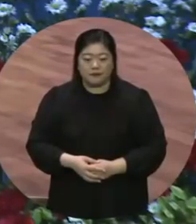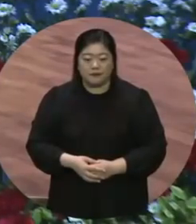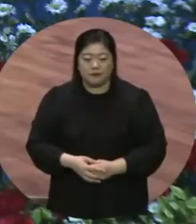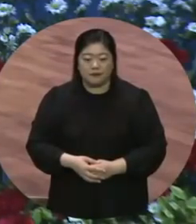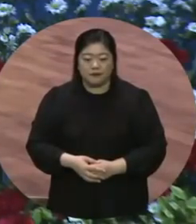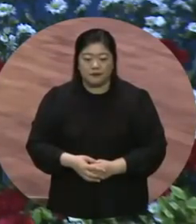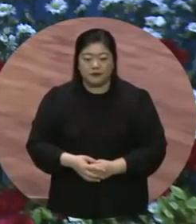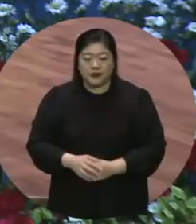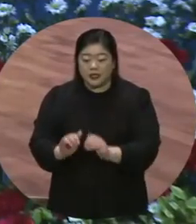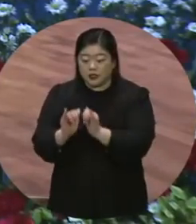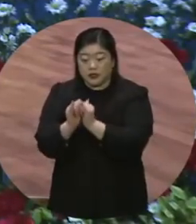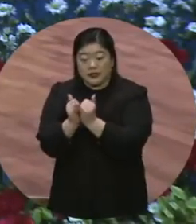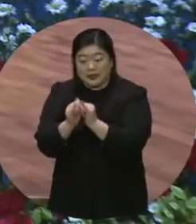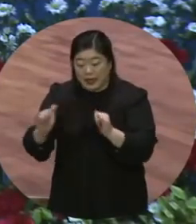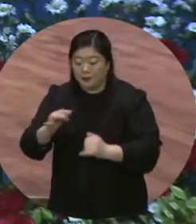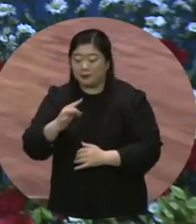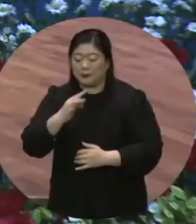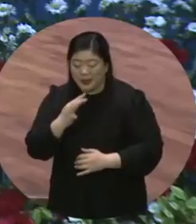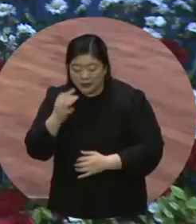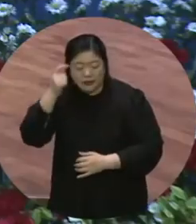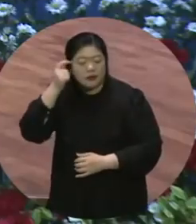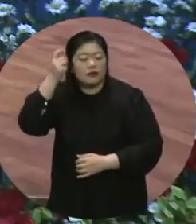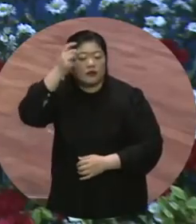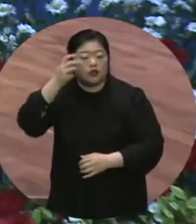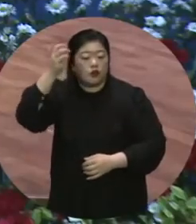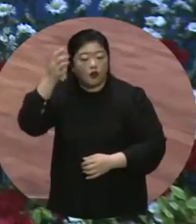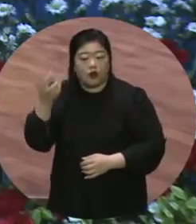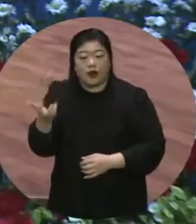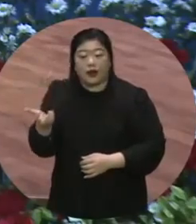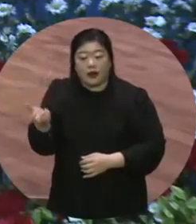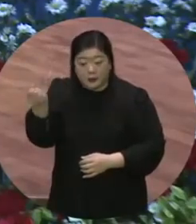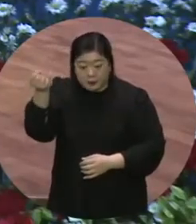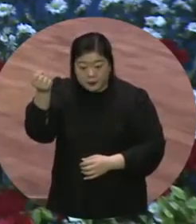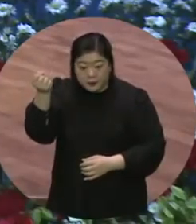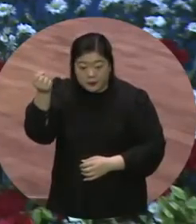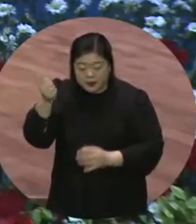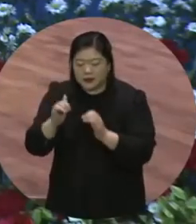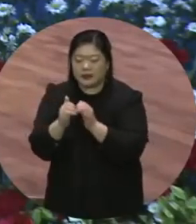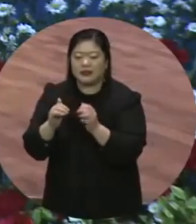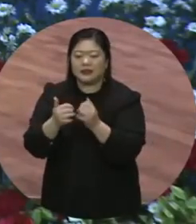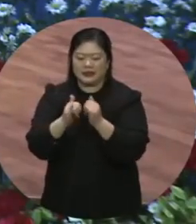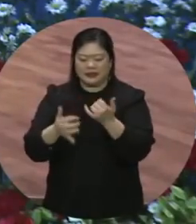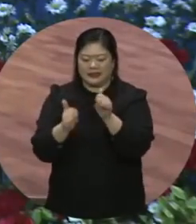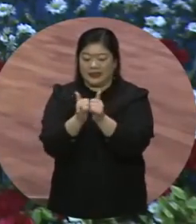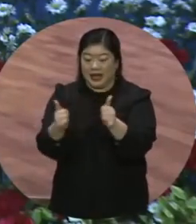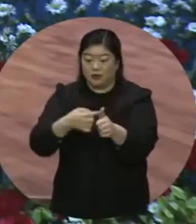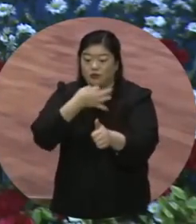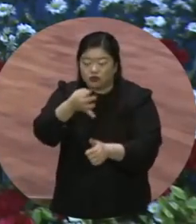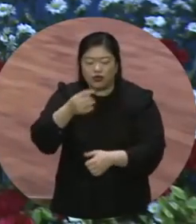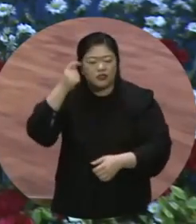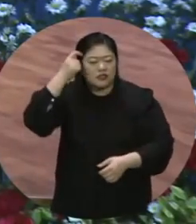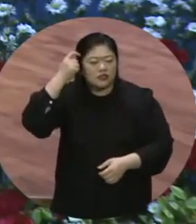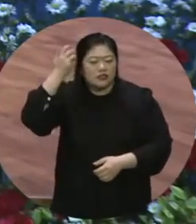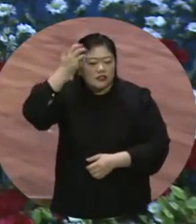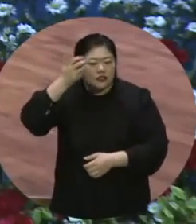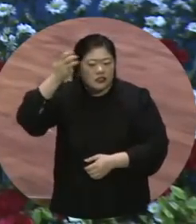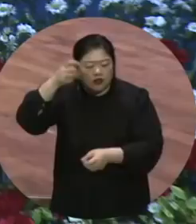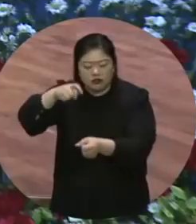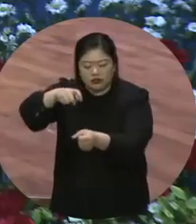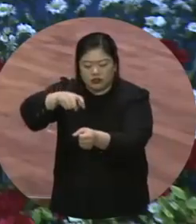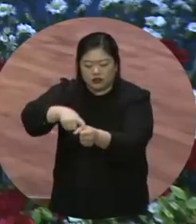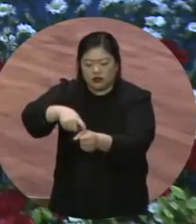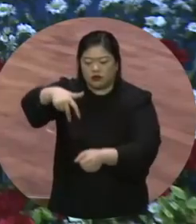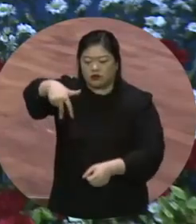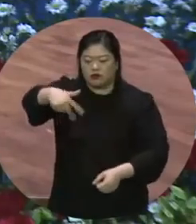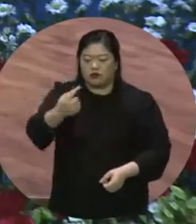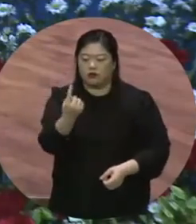영적 존재의 지원받았기 때문에 우리 인간을 뭐라 하느냐? 영적 존재라고 합니다. 영적 존재. 육체만 있는 게 아니에요.